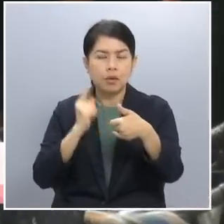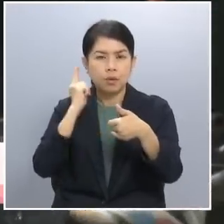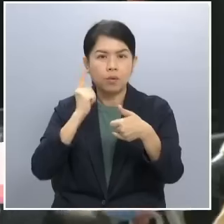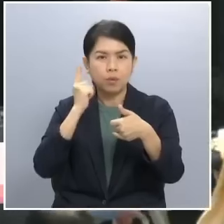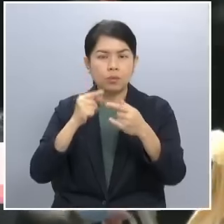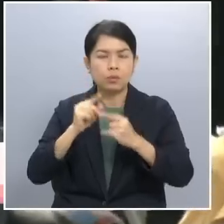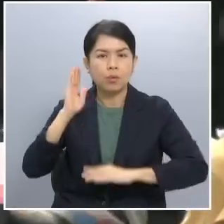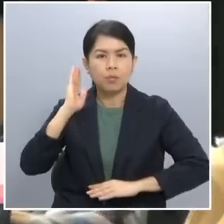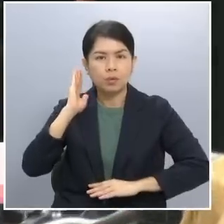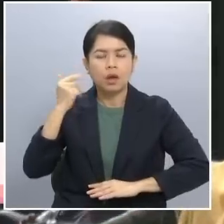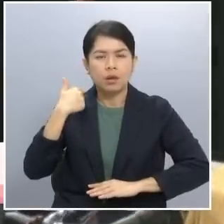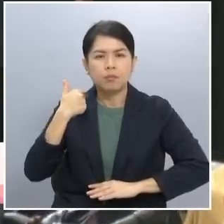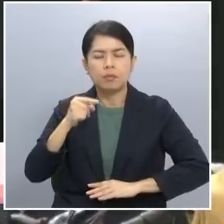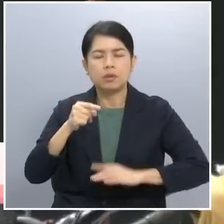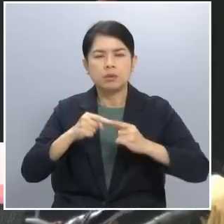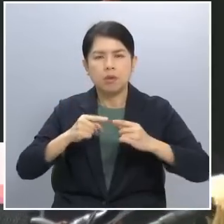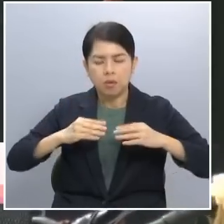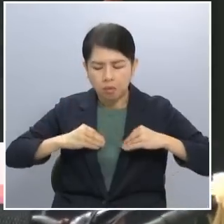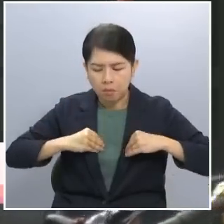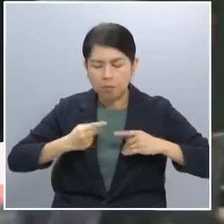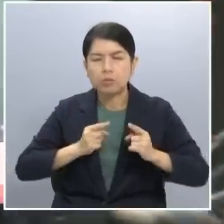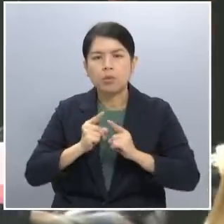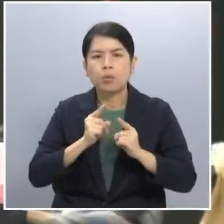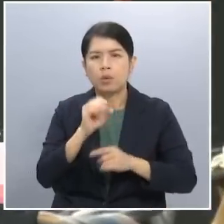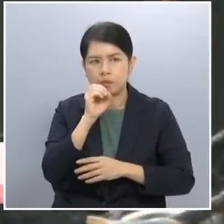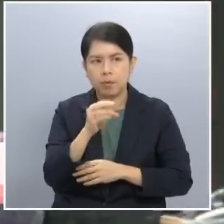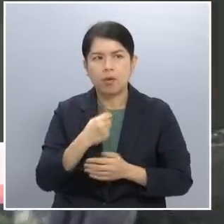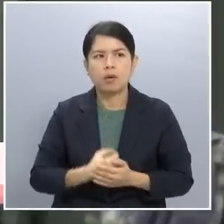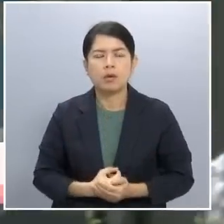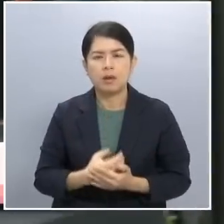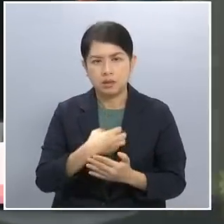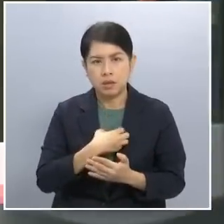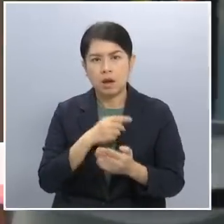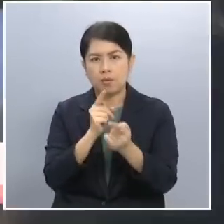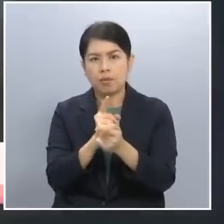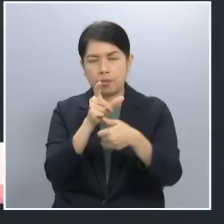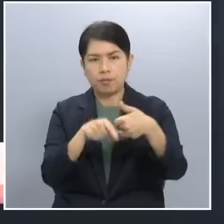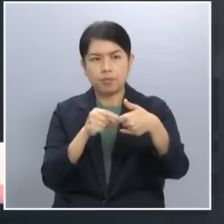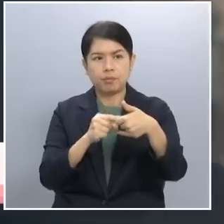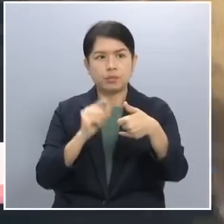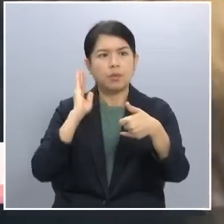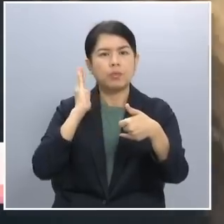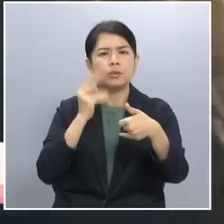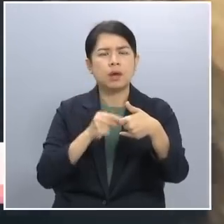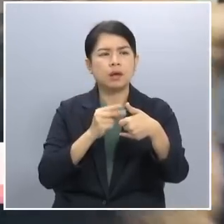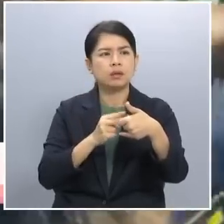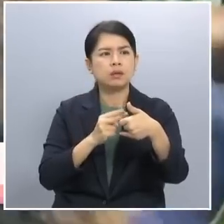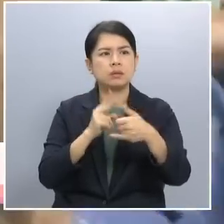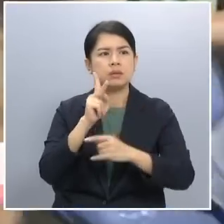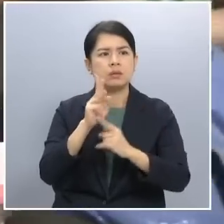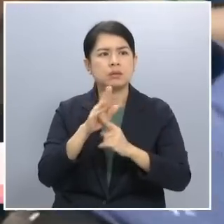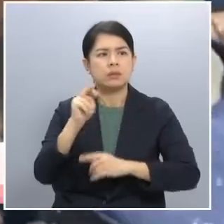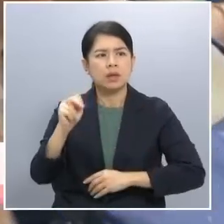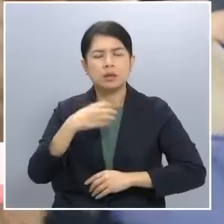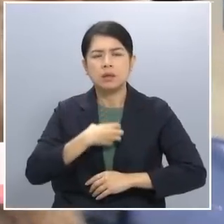อมพูดคุยกับลูกๆโดยบอกว่าอยากพบกันจอมพลังอยากให้กันเนี่ยช่วยเหลือเรื่องราวของบ้านห